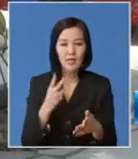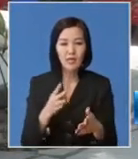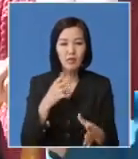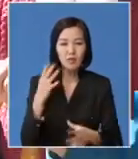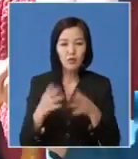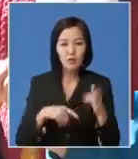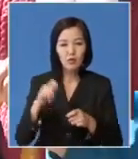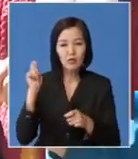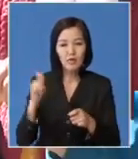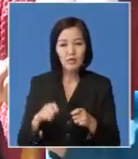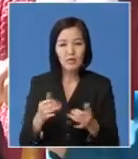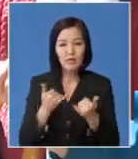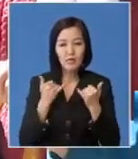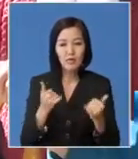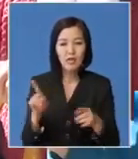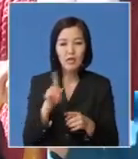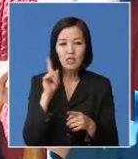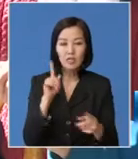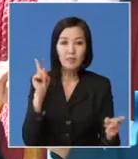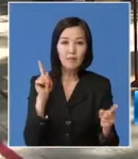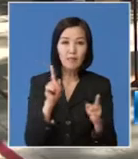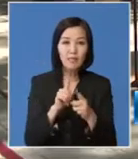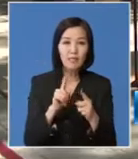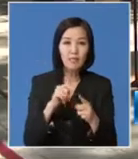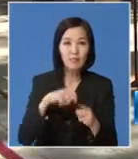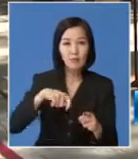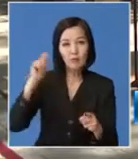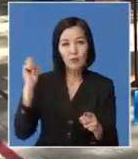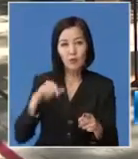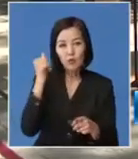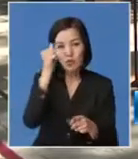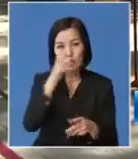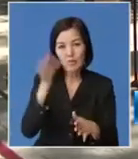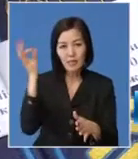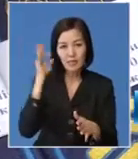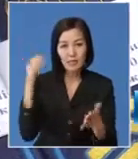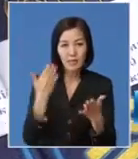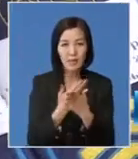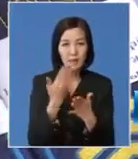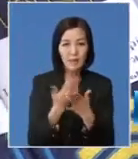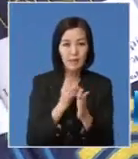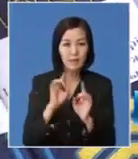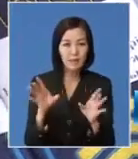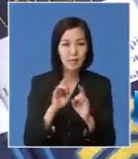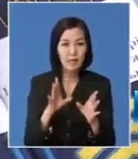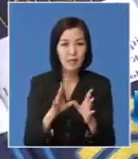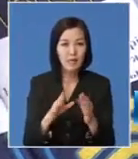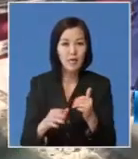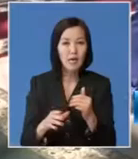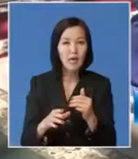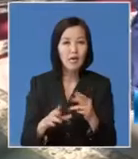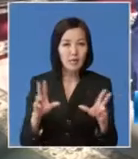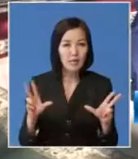бөленді. Қарт жауынгерлер жастармен кездесіп соғыс жылдарындағы естеліктермен бөлісті. Сонымен қатар жиында әскери қызметті абыроймен атқарып